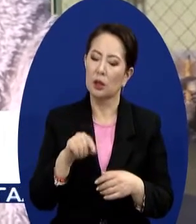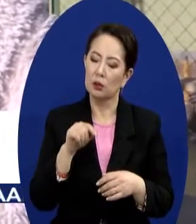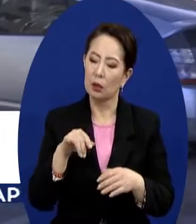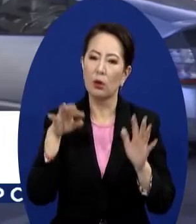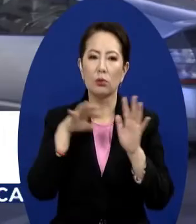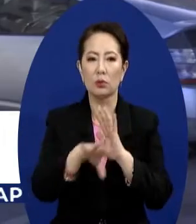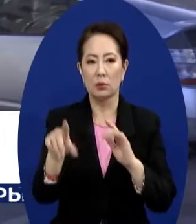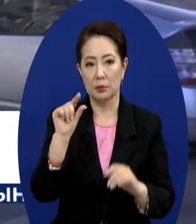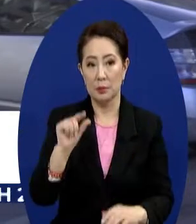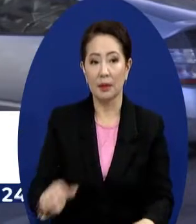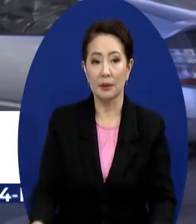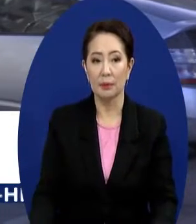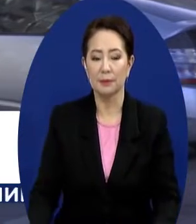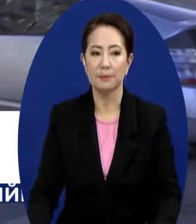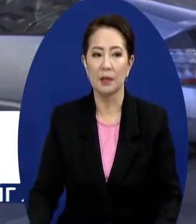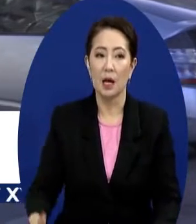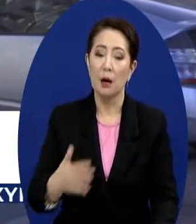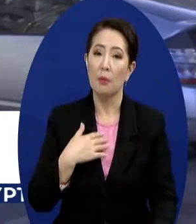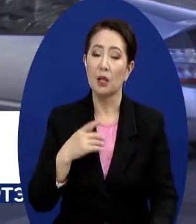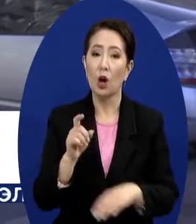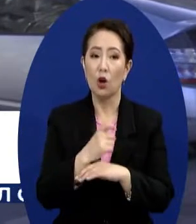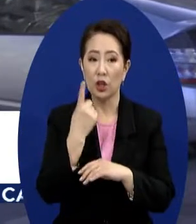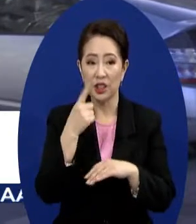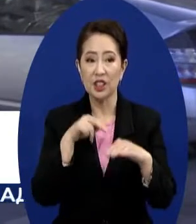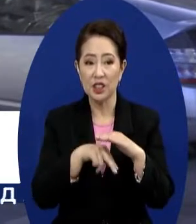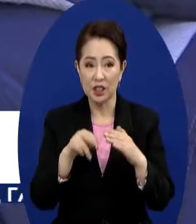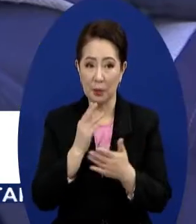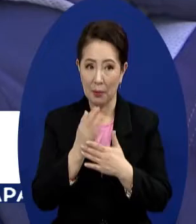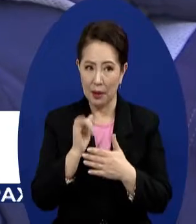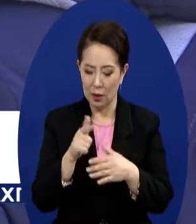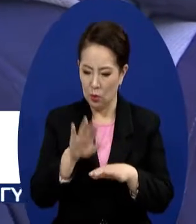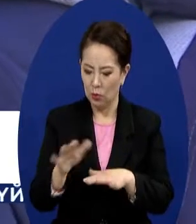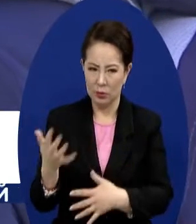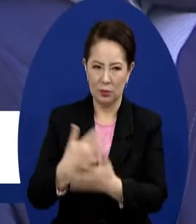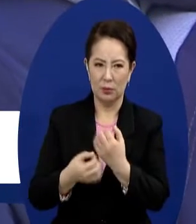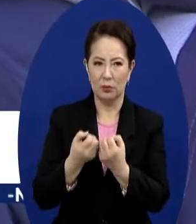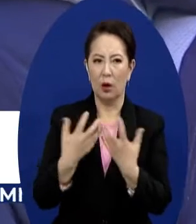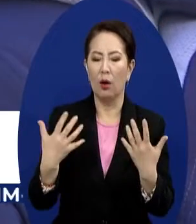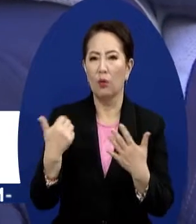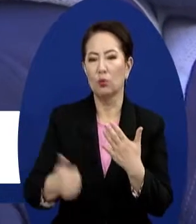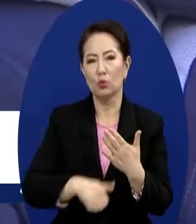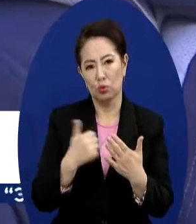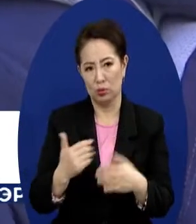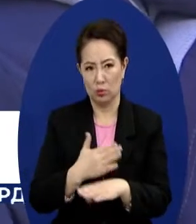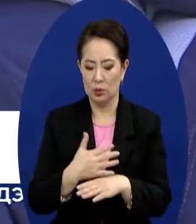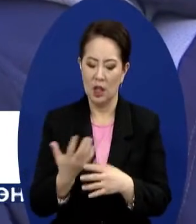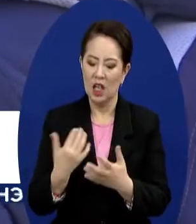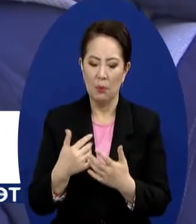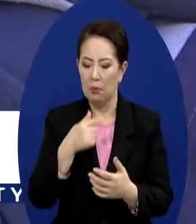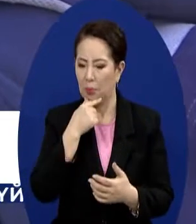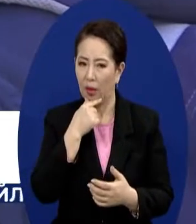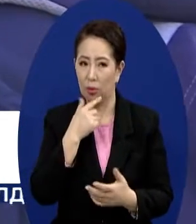хөвтэйж багтай. Манай энэ хараанд ганцхан цэцэрлэг байгаа. Тэгээд тэр цэцэрлэгт нь болохоор хүүхдүүдийнх нь тоо дүүрсэн. Тэгээд багтахгүй